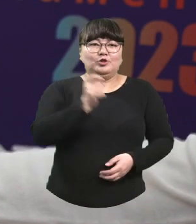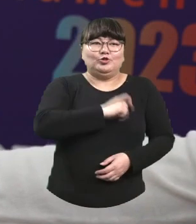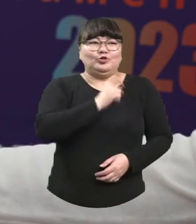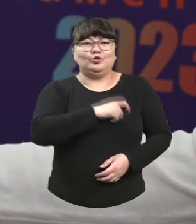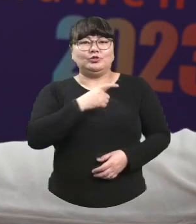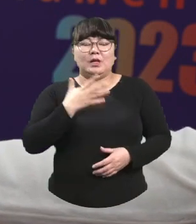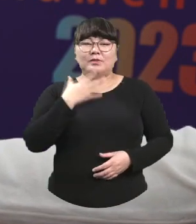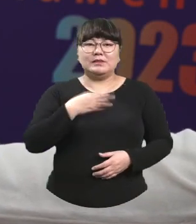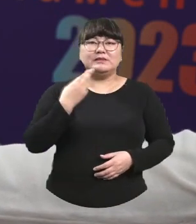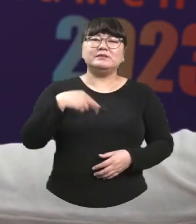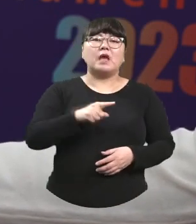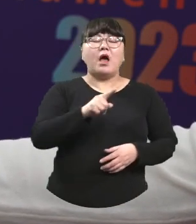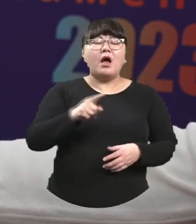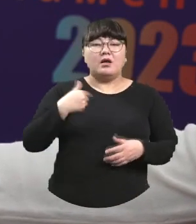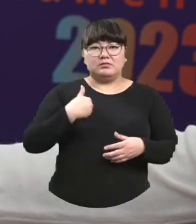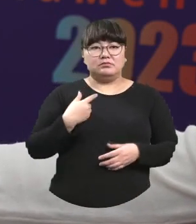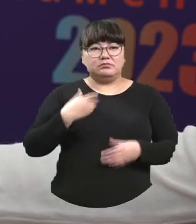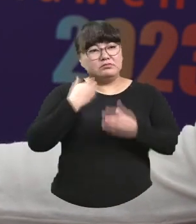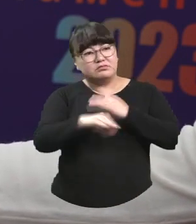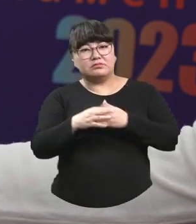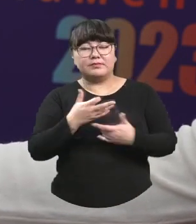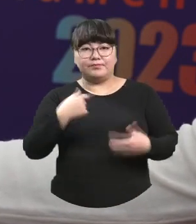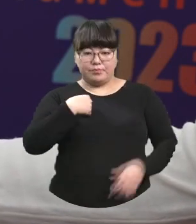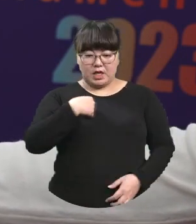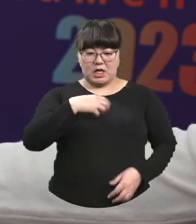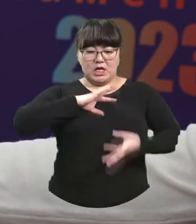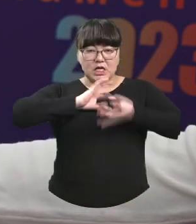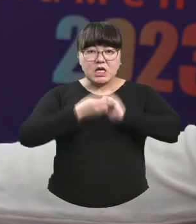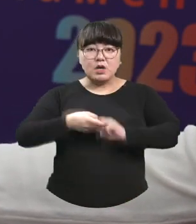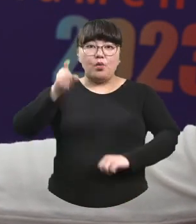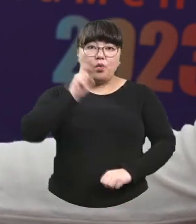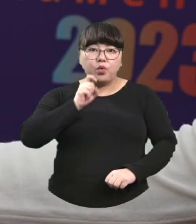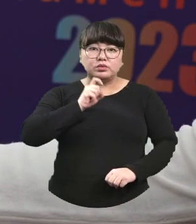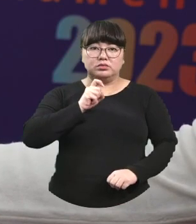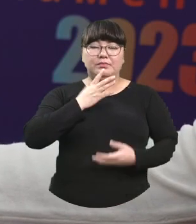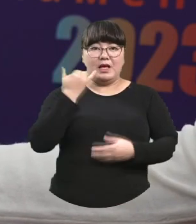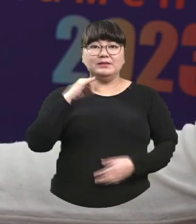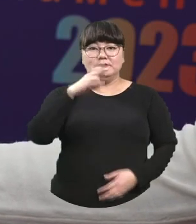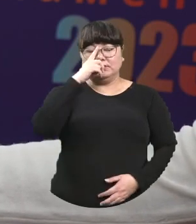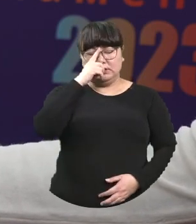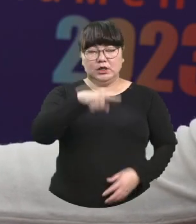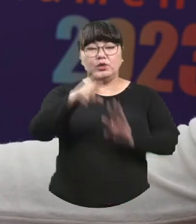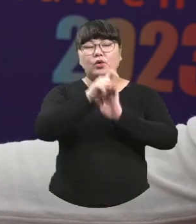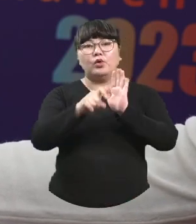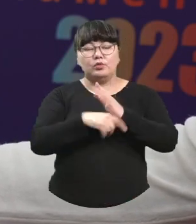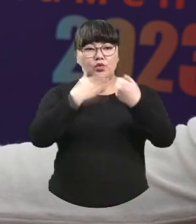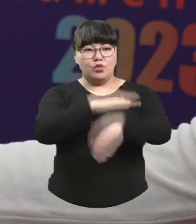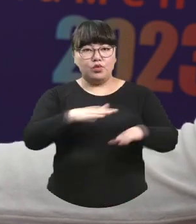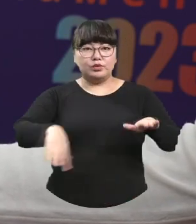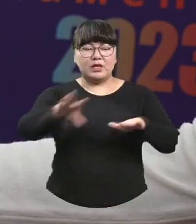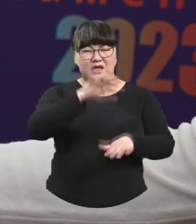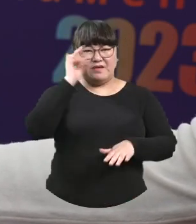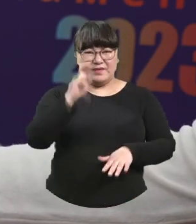доглоод. Тэгээд яагаад явуулах болсон бэ гэвэл ингээд миний хийхийг хүссэн зүйлсээ нэг тэгээд ингээд энэ хөтөлбөрөөс